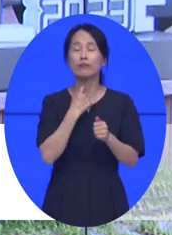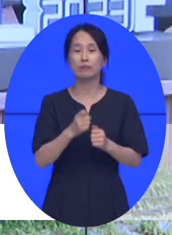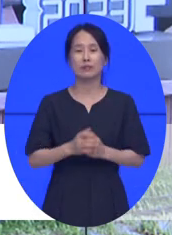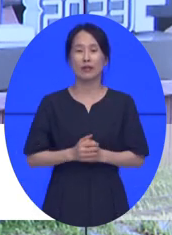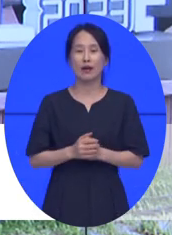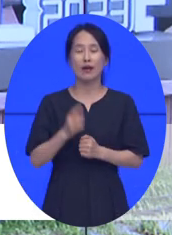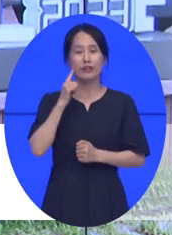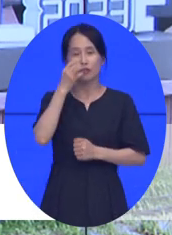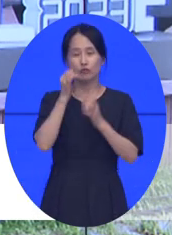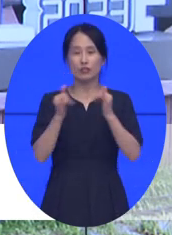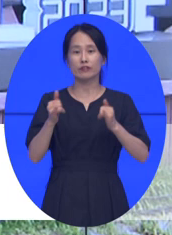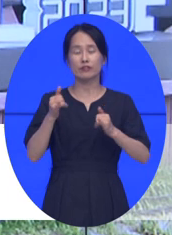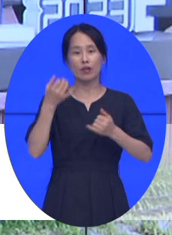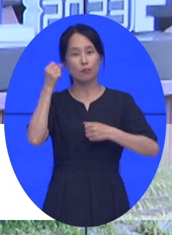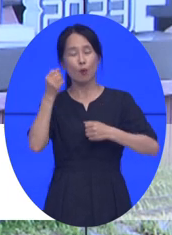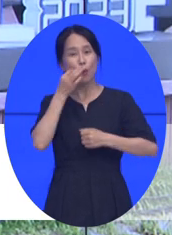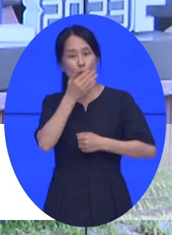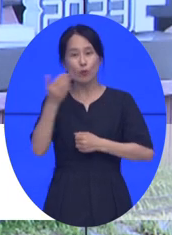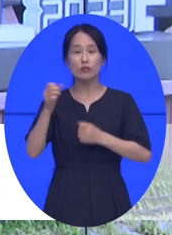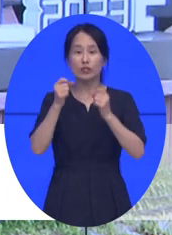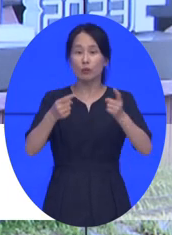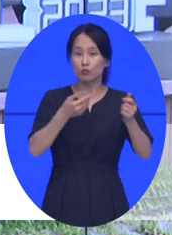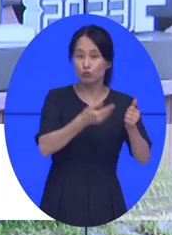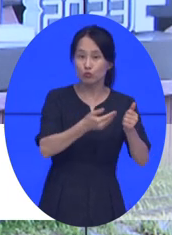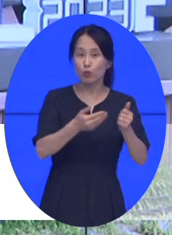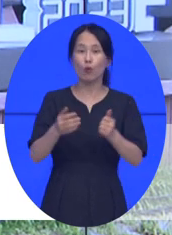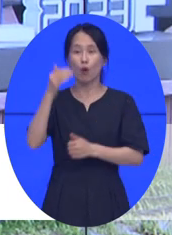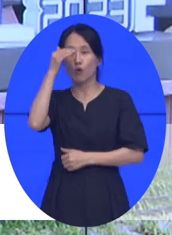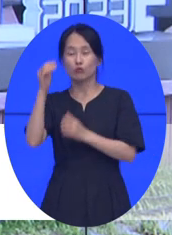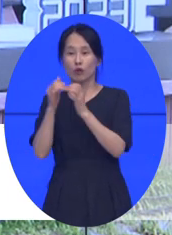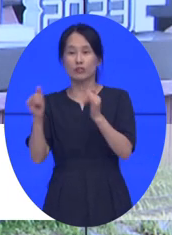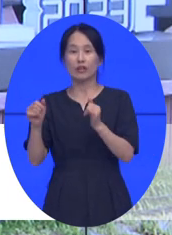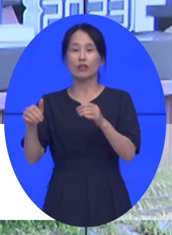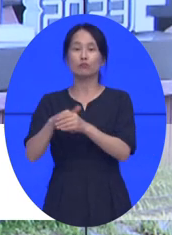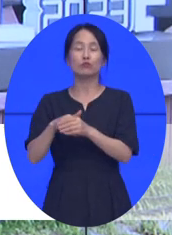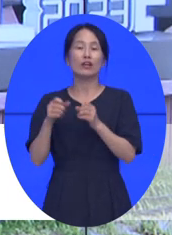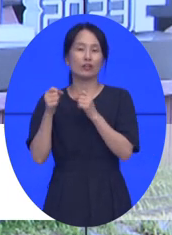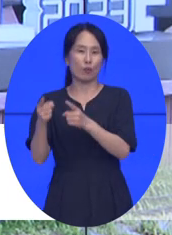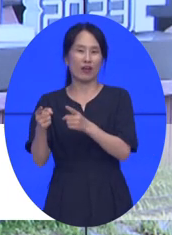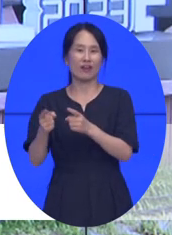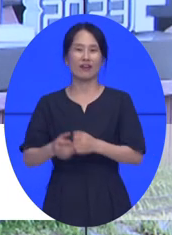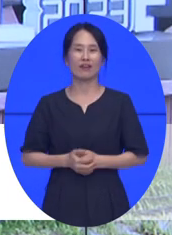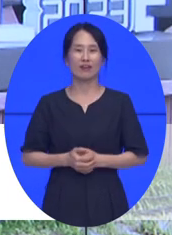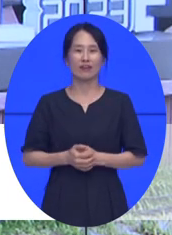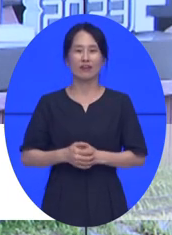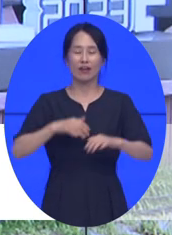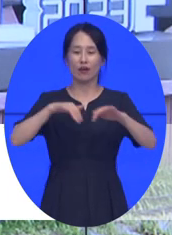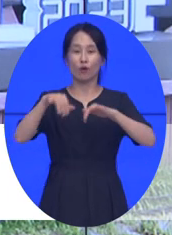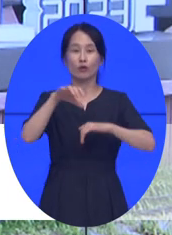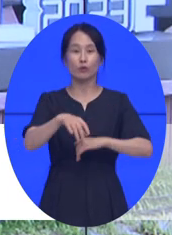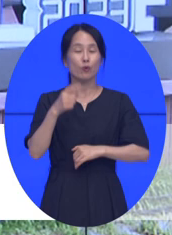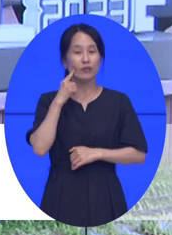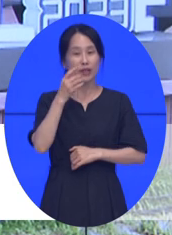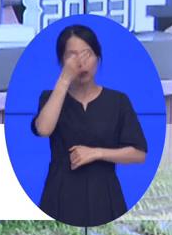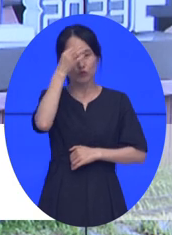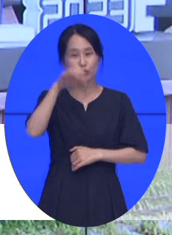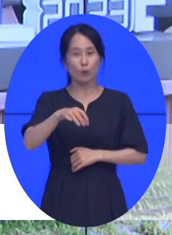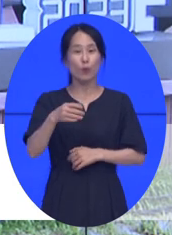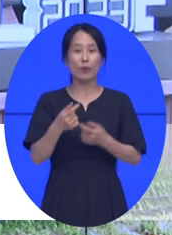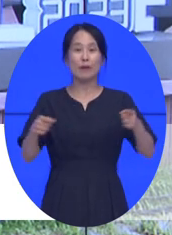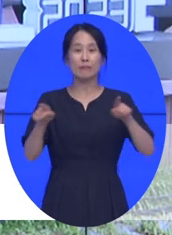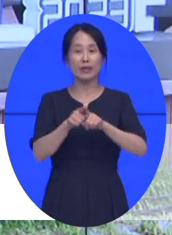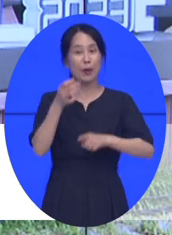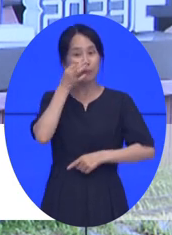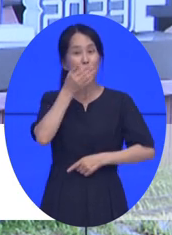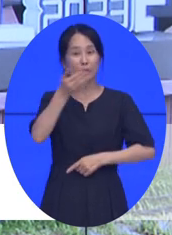예술인들에게 공연할 기회를 선사하고 도민들에겐 일상 속 문화를 누릴 기회를 만든 건데요. 거리로 나온 예술 공연장으로